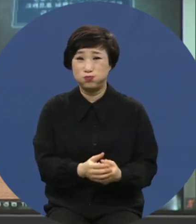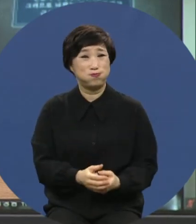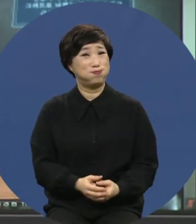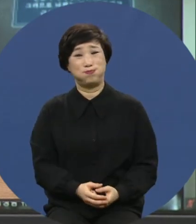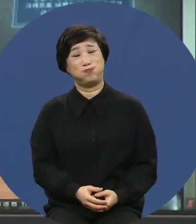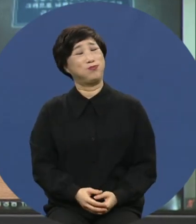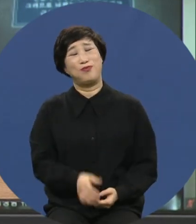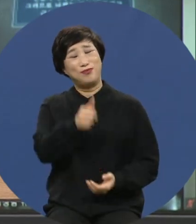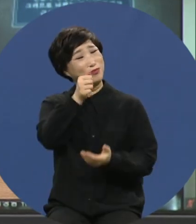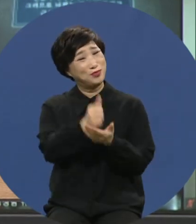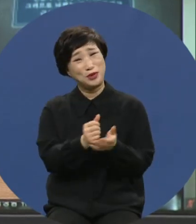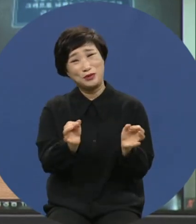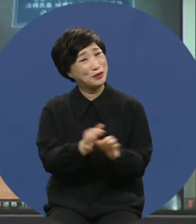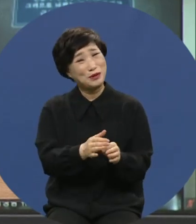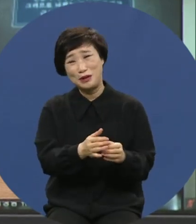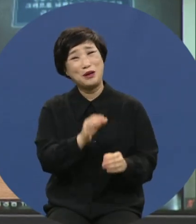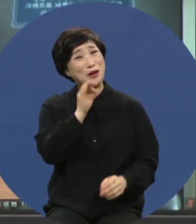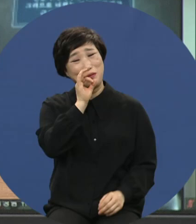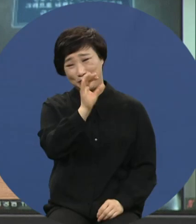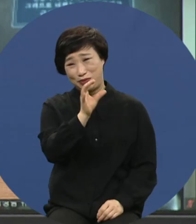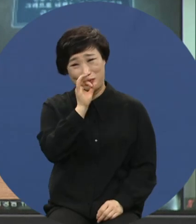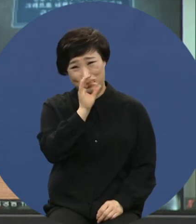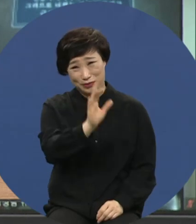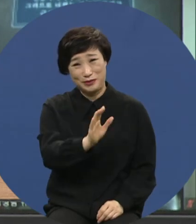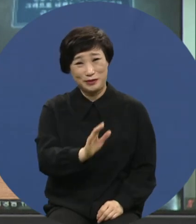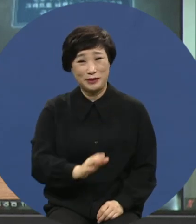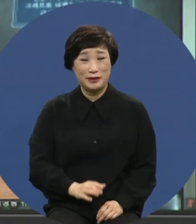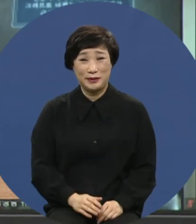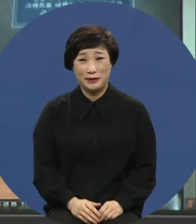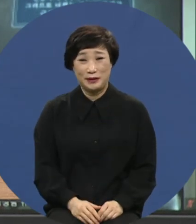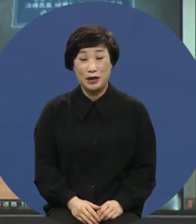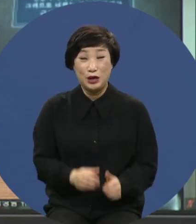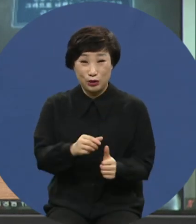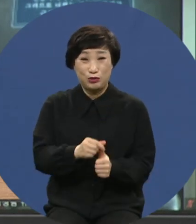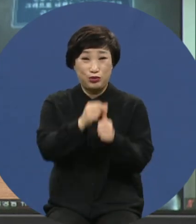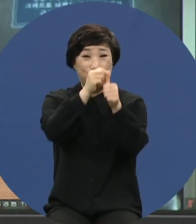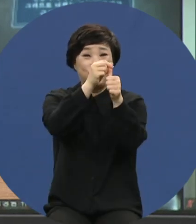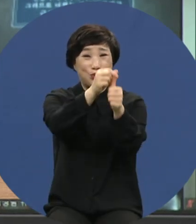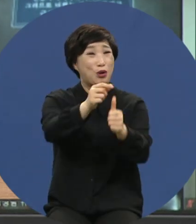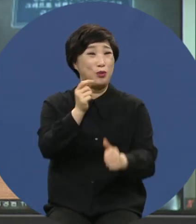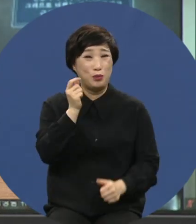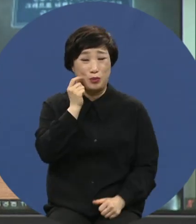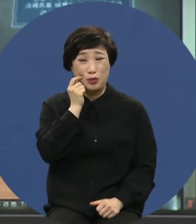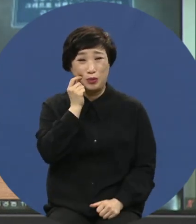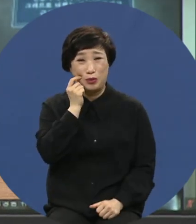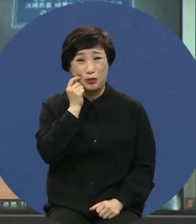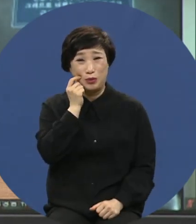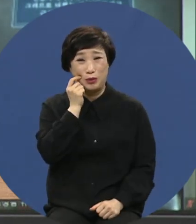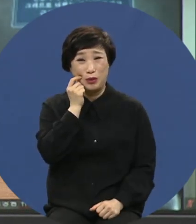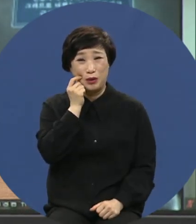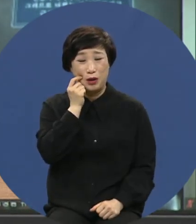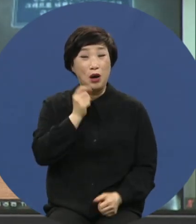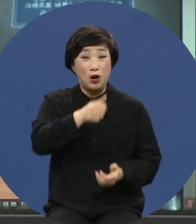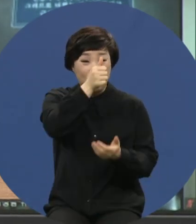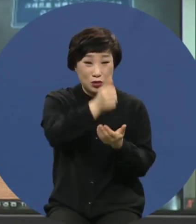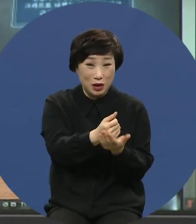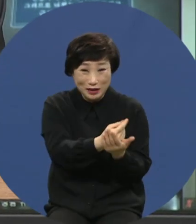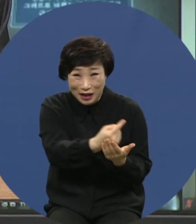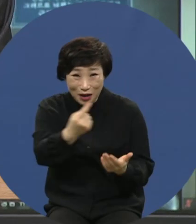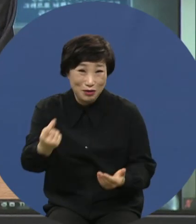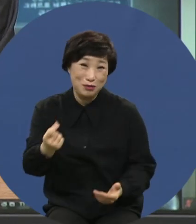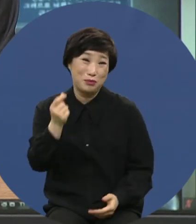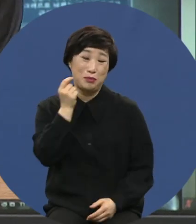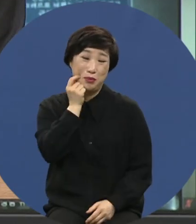절대로 속죄받을 수는 없는 것, 구원받을 수는 없는 것, 죄에서